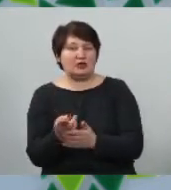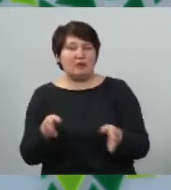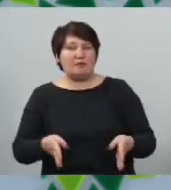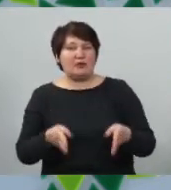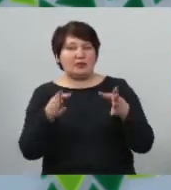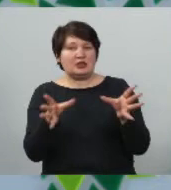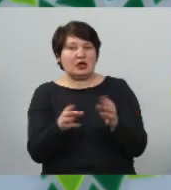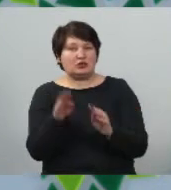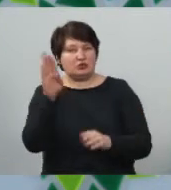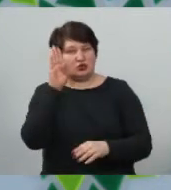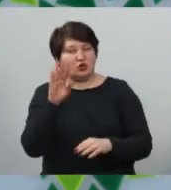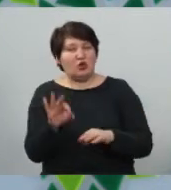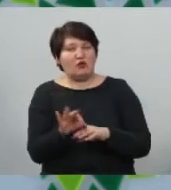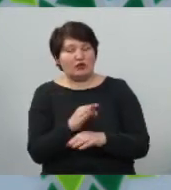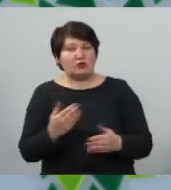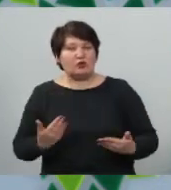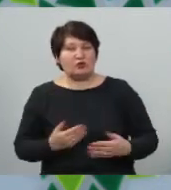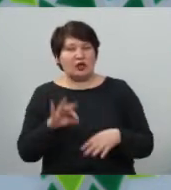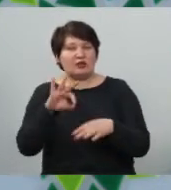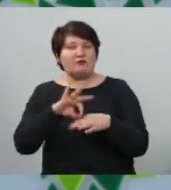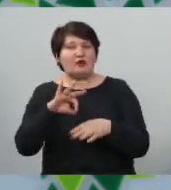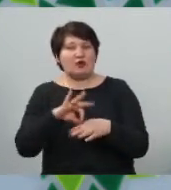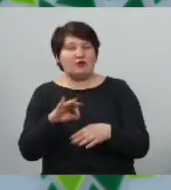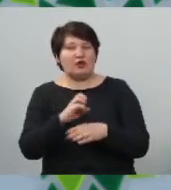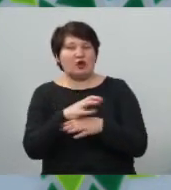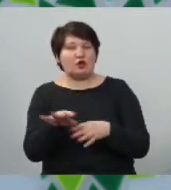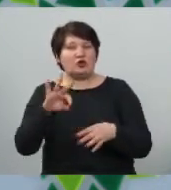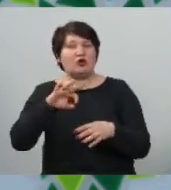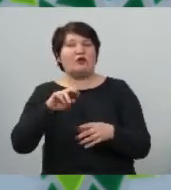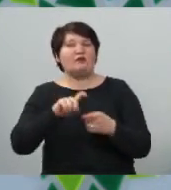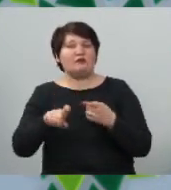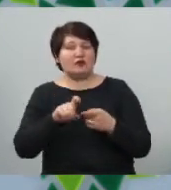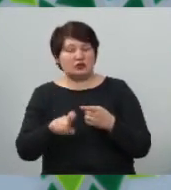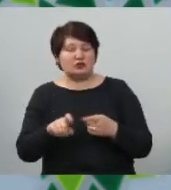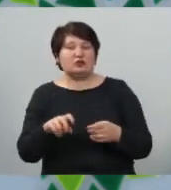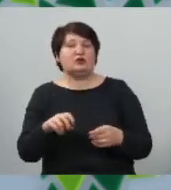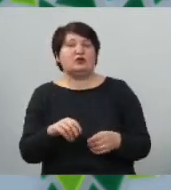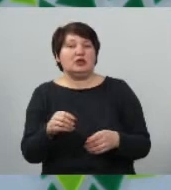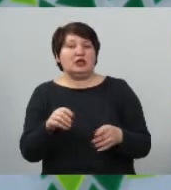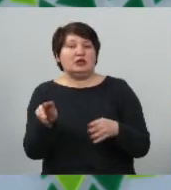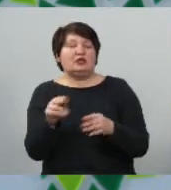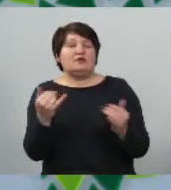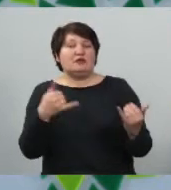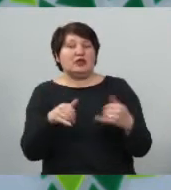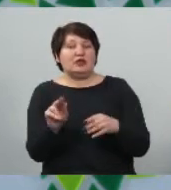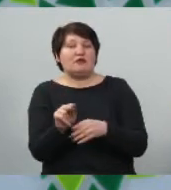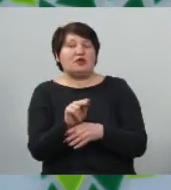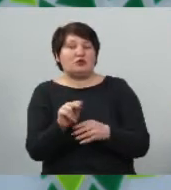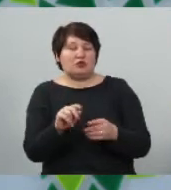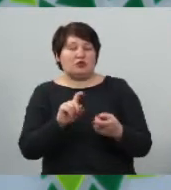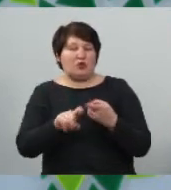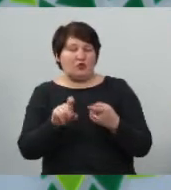разом із чоловіком проживала інфікована на коронавірус жінка, дезінфікували сьогодні в Івано-Франківську. Як це відбувалося, бачив